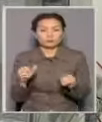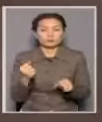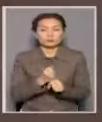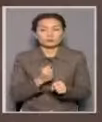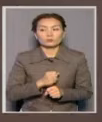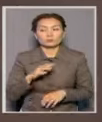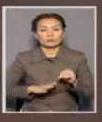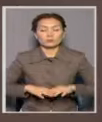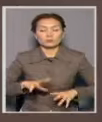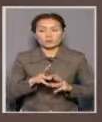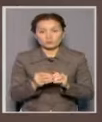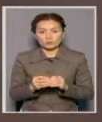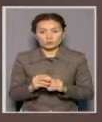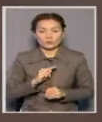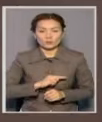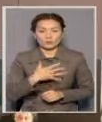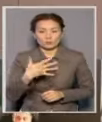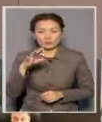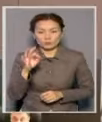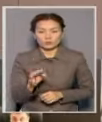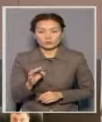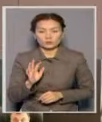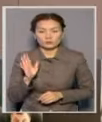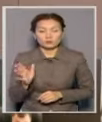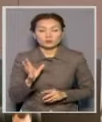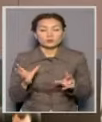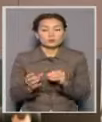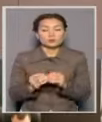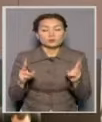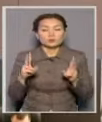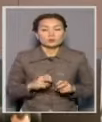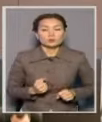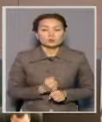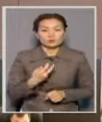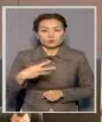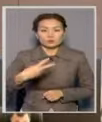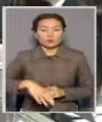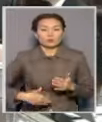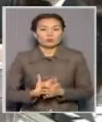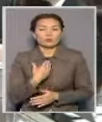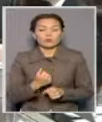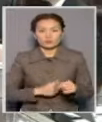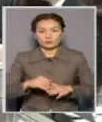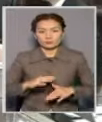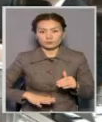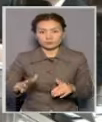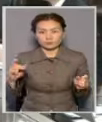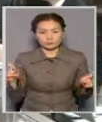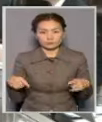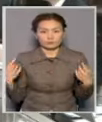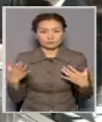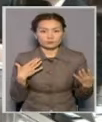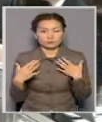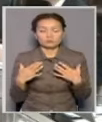отечественных товаропроизводителей на 50 процентов для этого предусмотрен создание 30 новых производств и развития